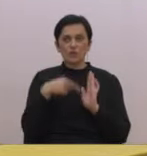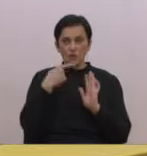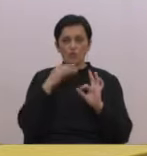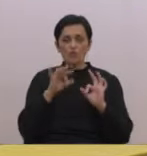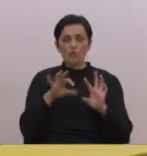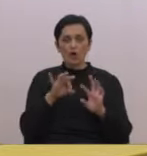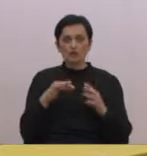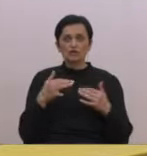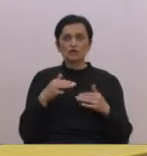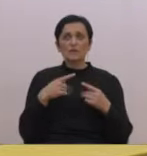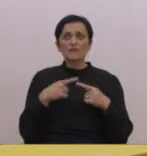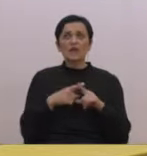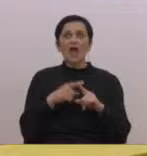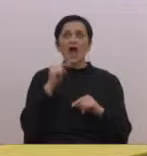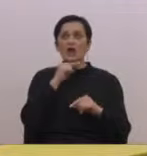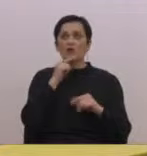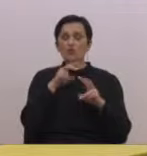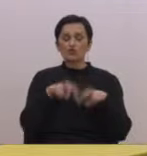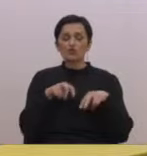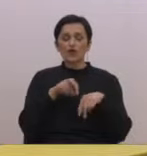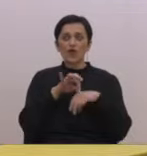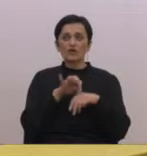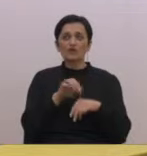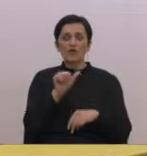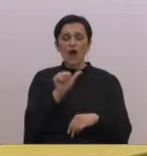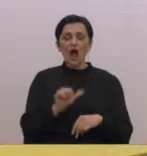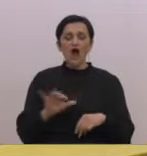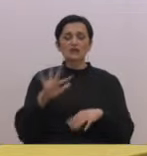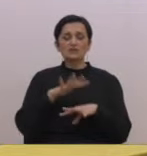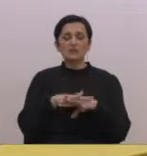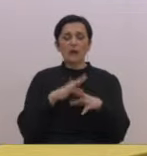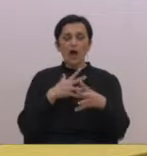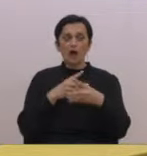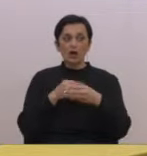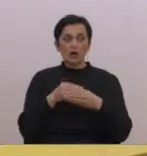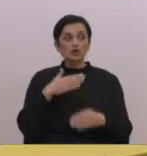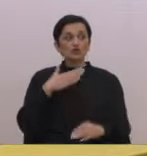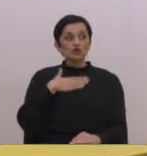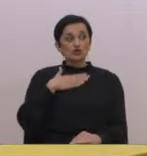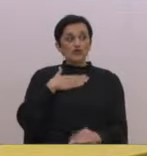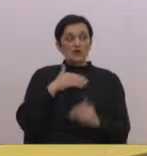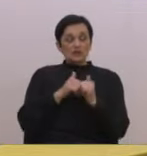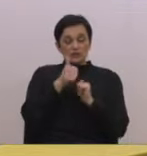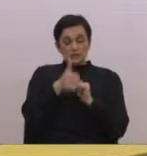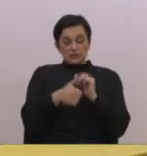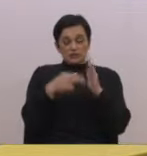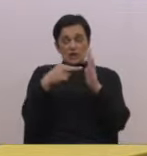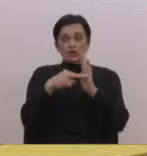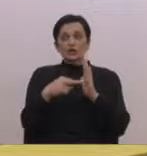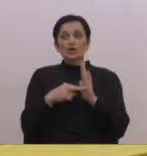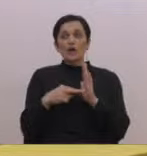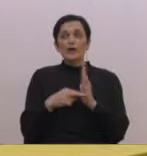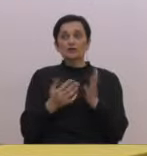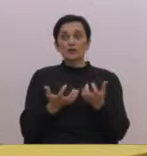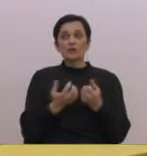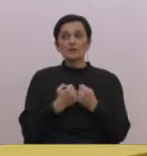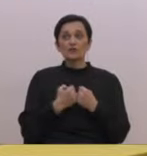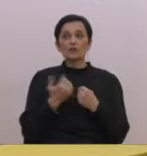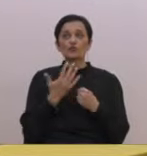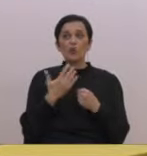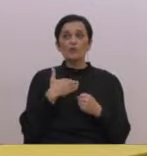რომ ტექნიკური ეკონომიკური კვლევები ჩატარდა აზიის განვითარების ბანკთან ერთად. ჩვენ წინასწარი შეფასებები მივიღეთ,